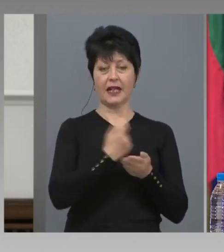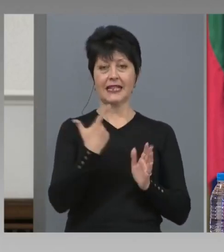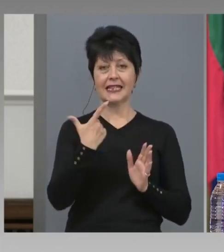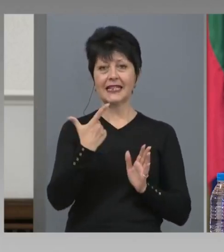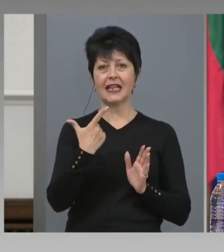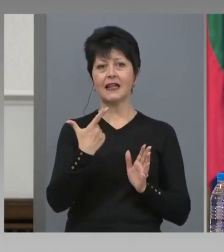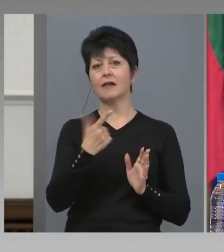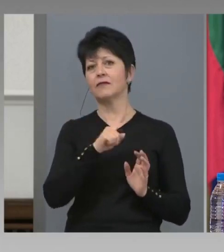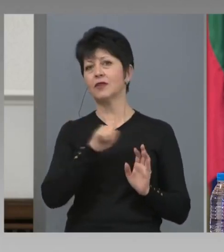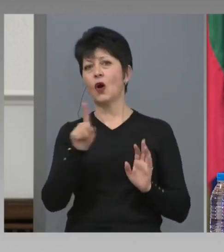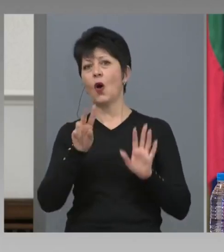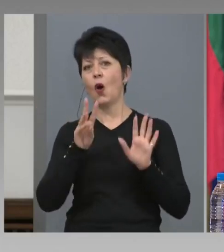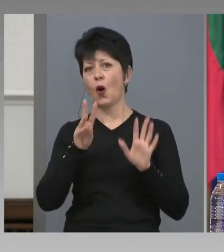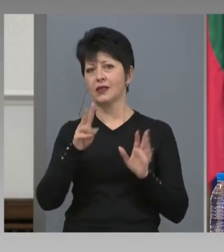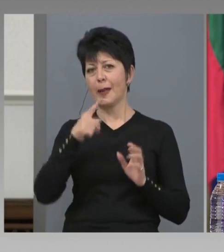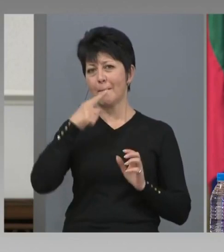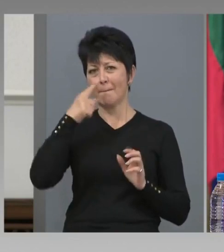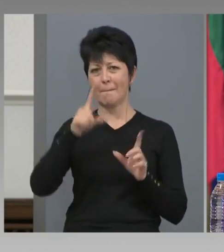евро.